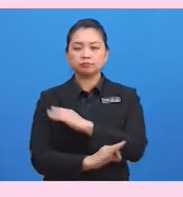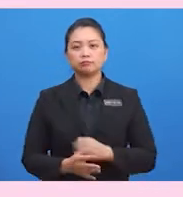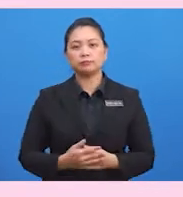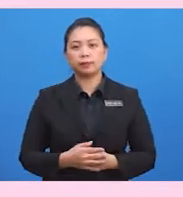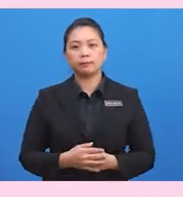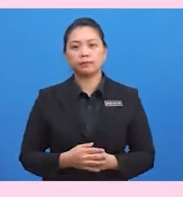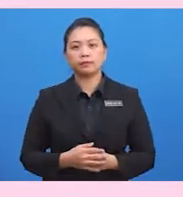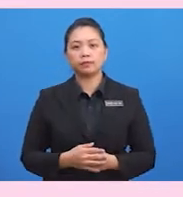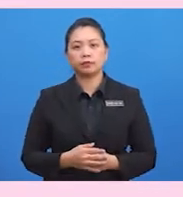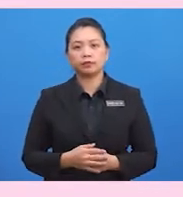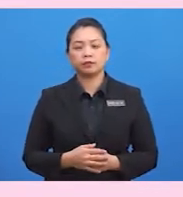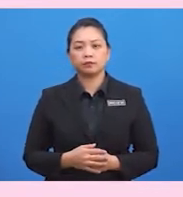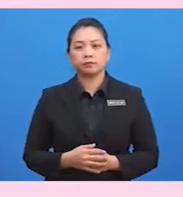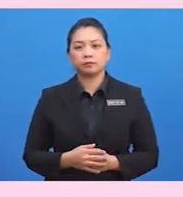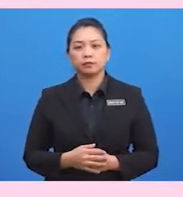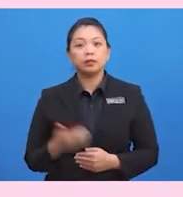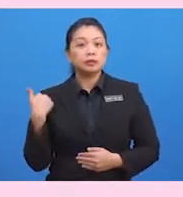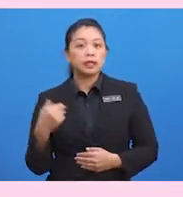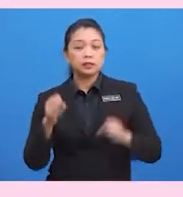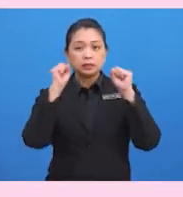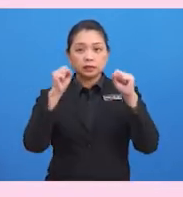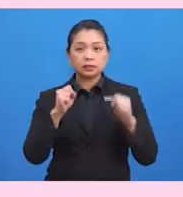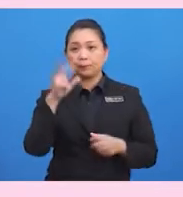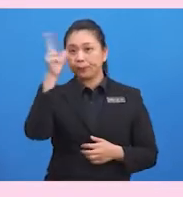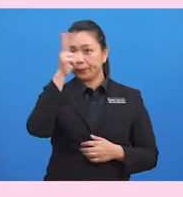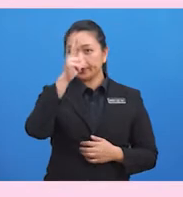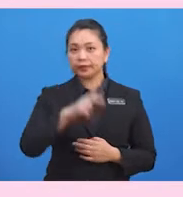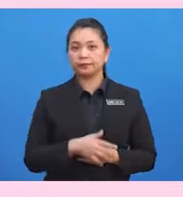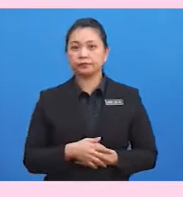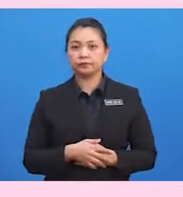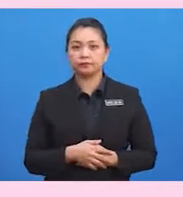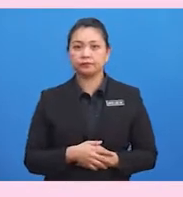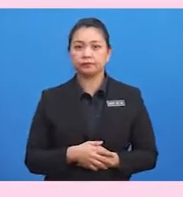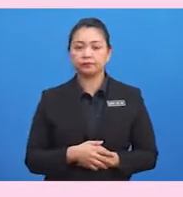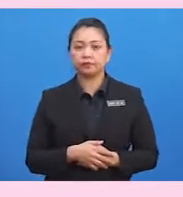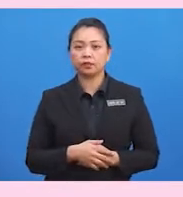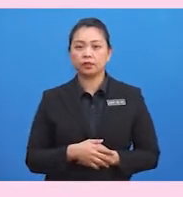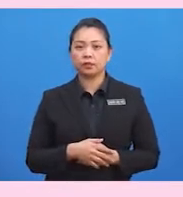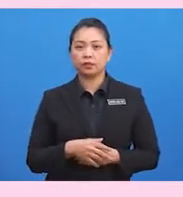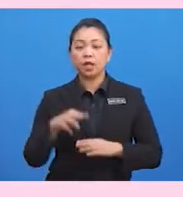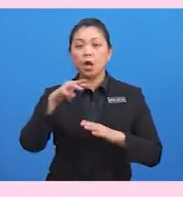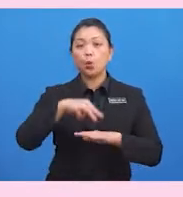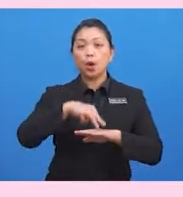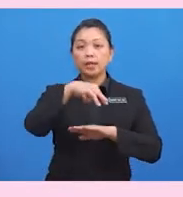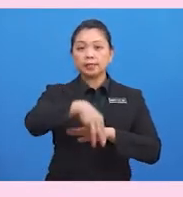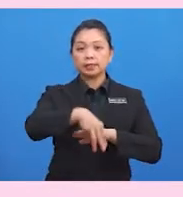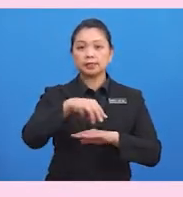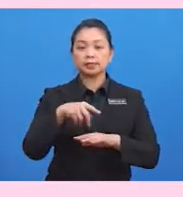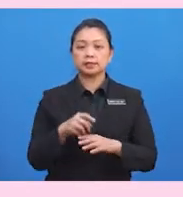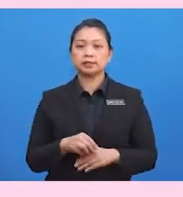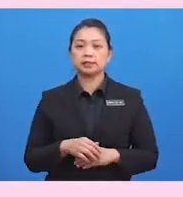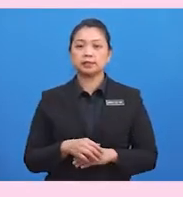undang-undang adat menyentuh berkaitan sistem pemerintahan pewarisan tahta dan harta perkawinan